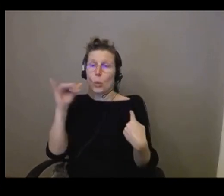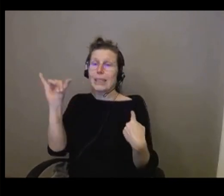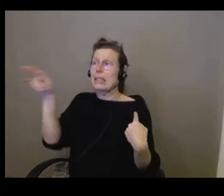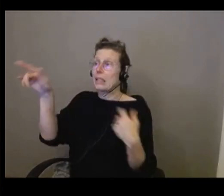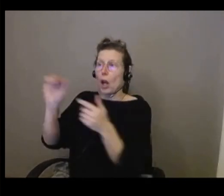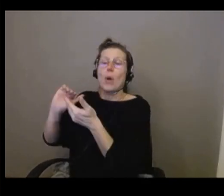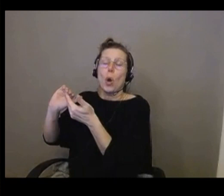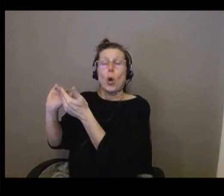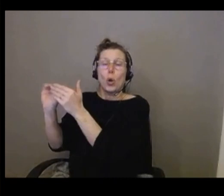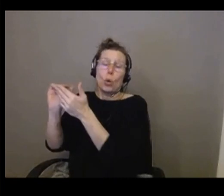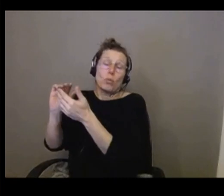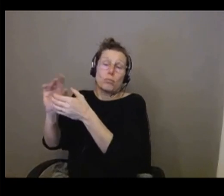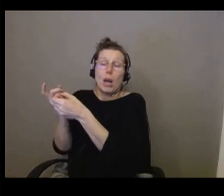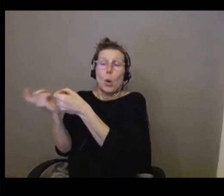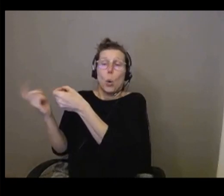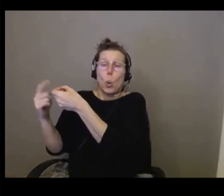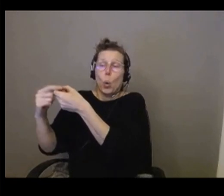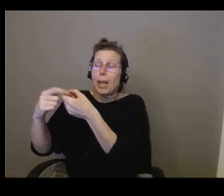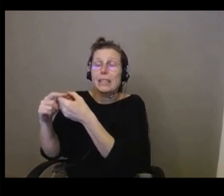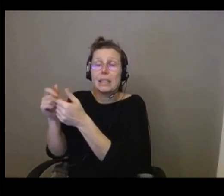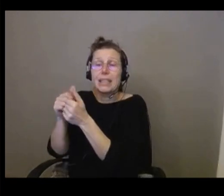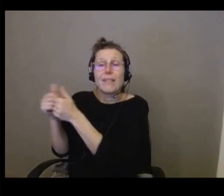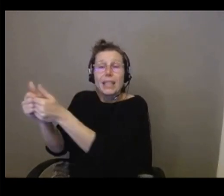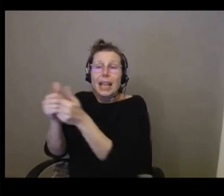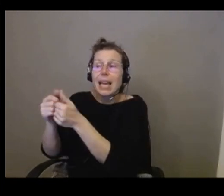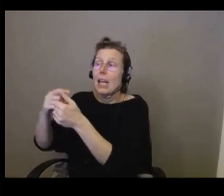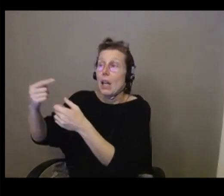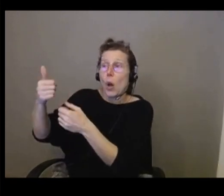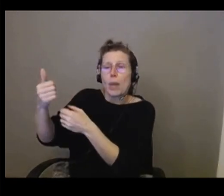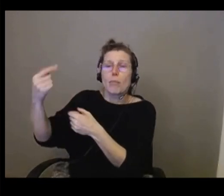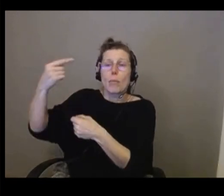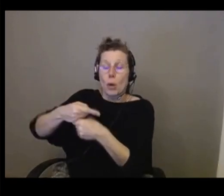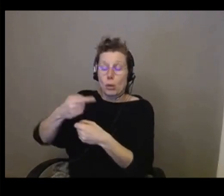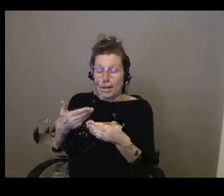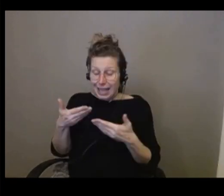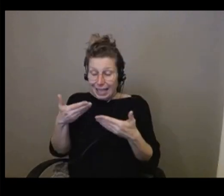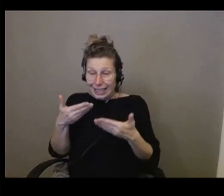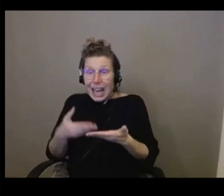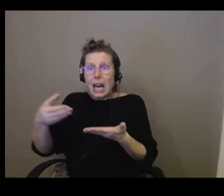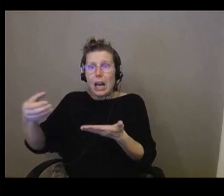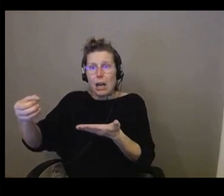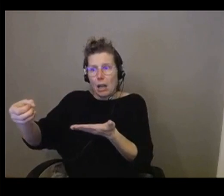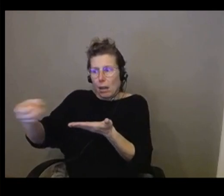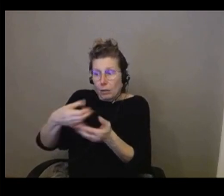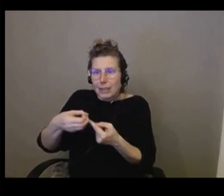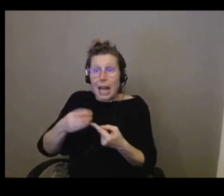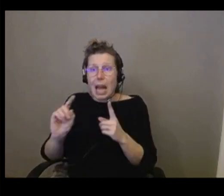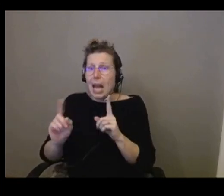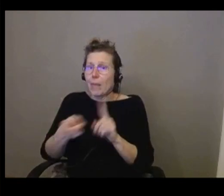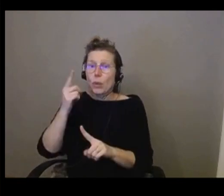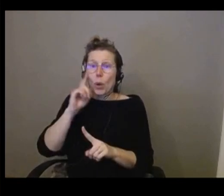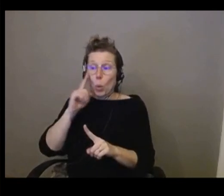la donnée d'accessibilité, elle est cruciale parce que c'est ce qui va permettre de préparer le déplacement en amont et quand on est en